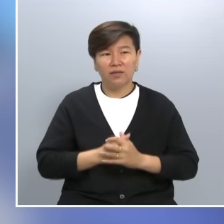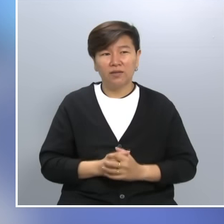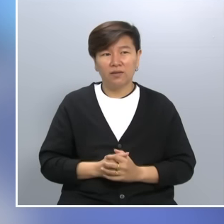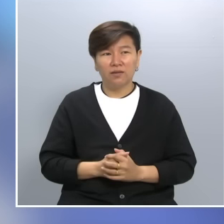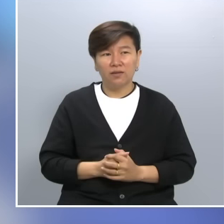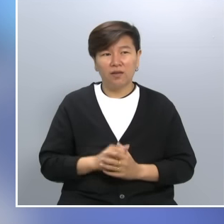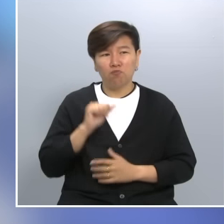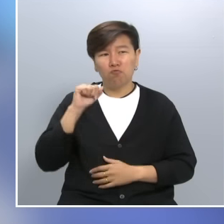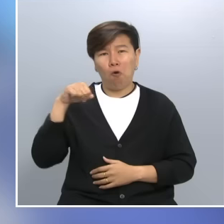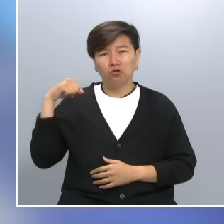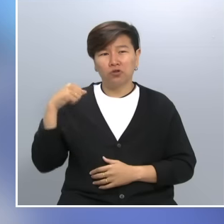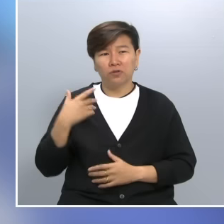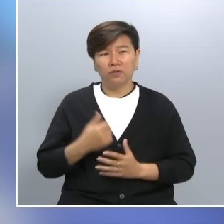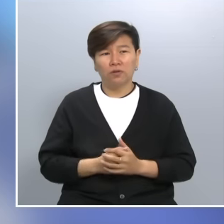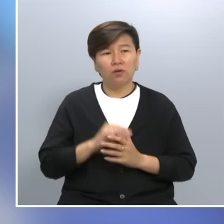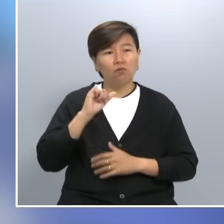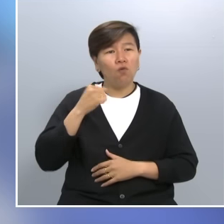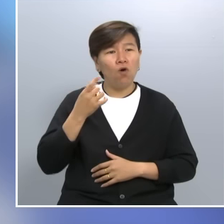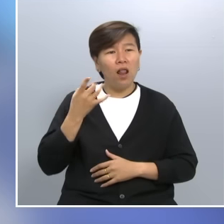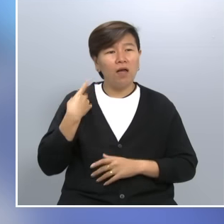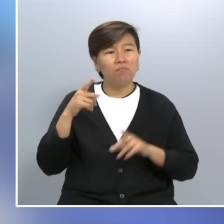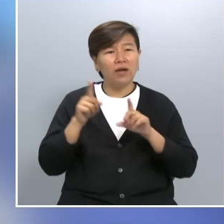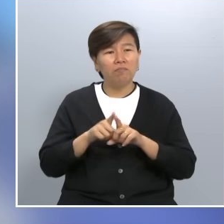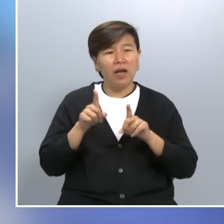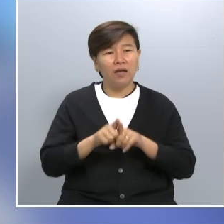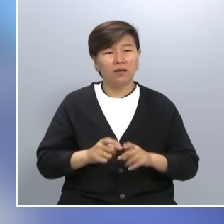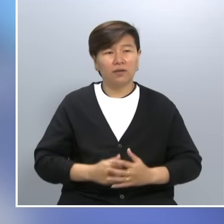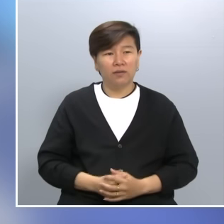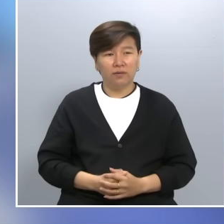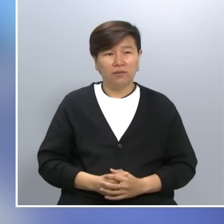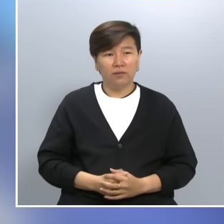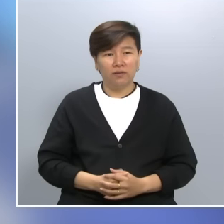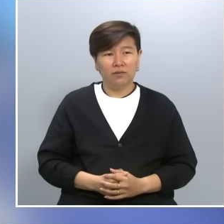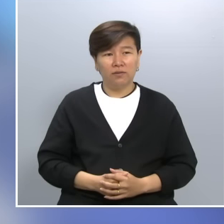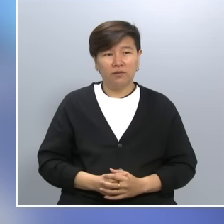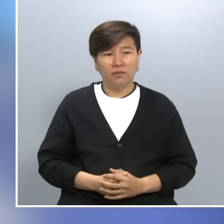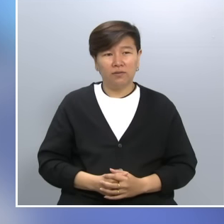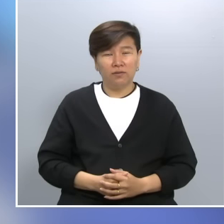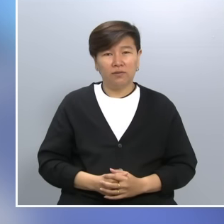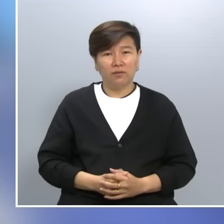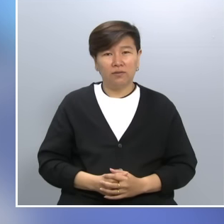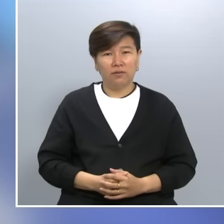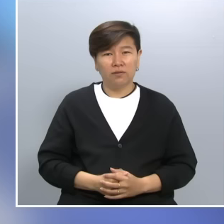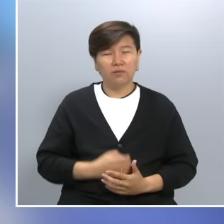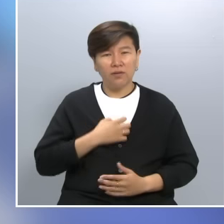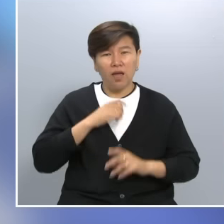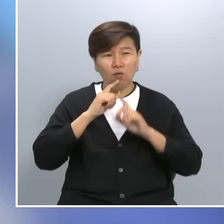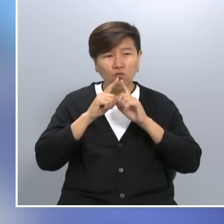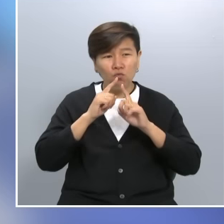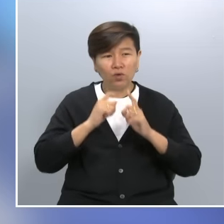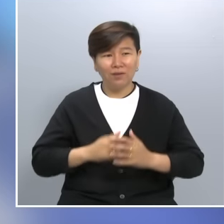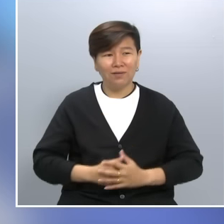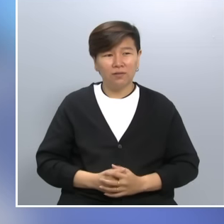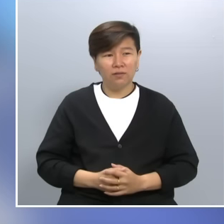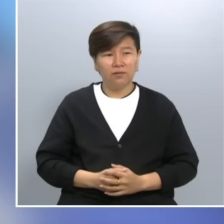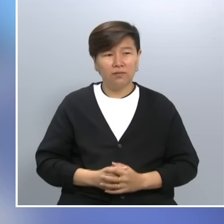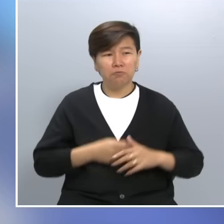อ้างอนคือกันที่รักบ่ออยากคุยน่าเจ็บหน้า